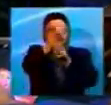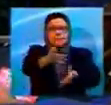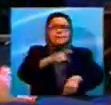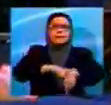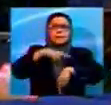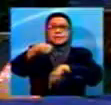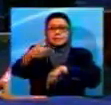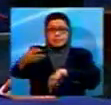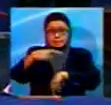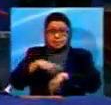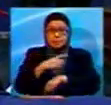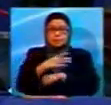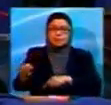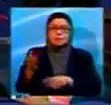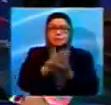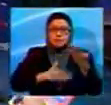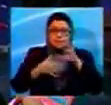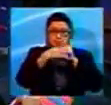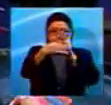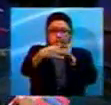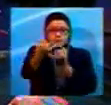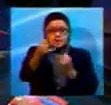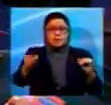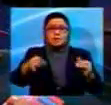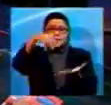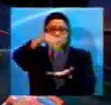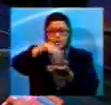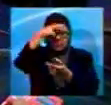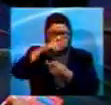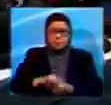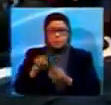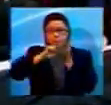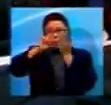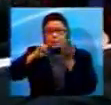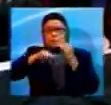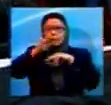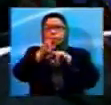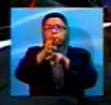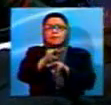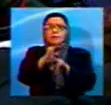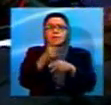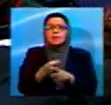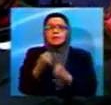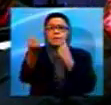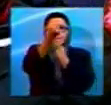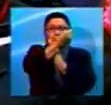pihaknya akan bekerjasama dengan jabatan penjara untuk memantau situasi semasa kejadian kluster